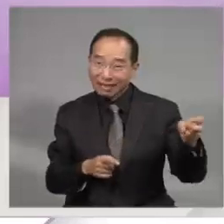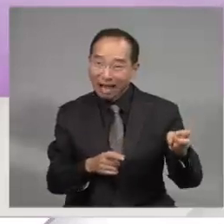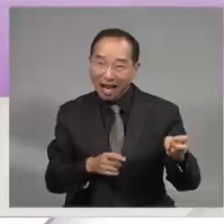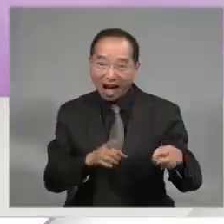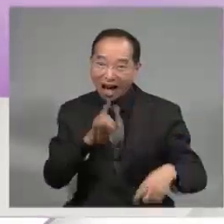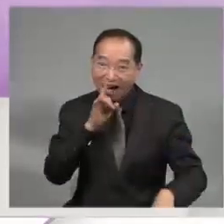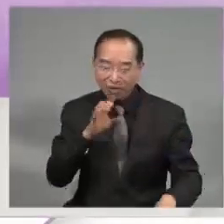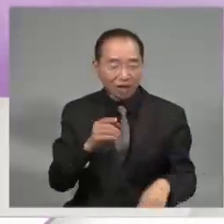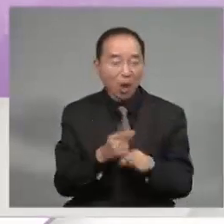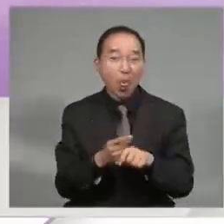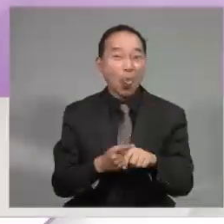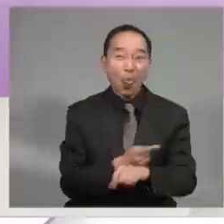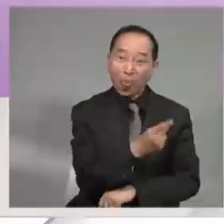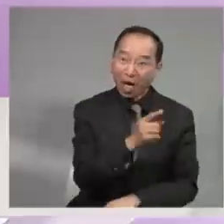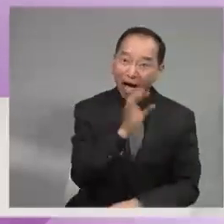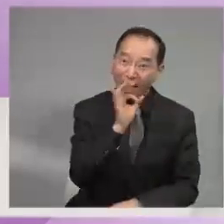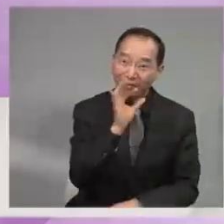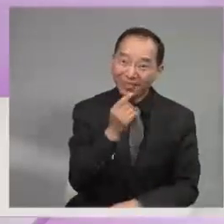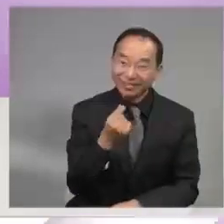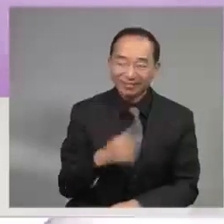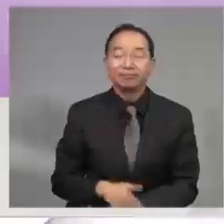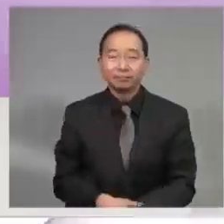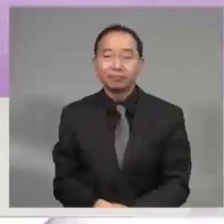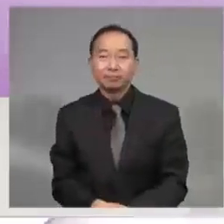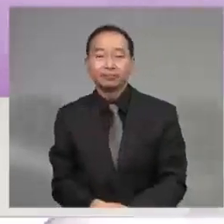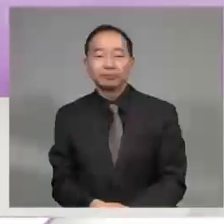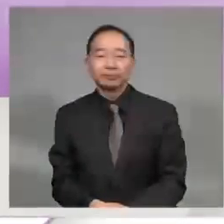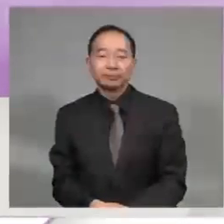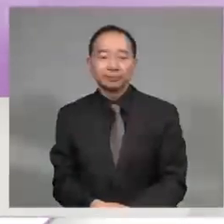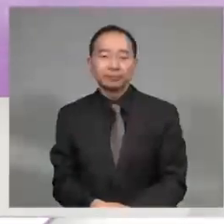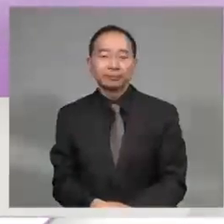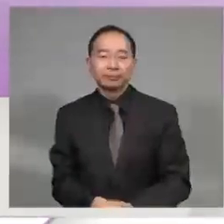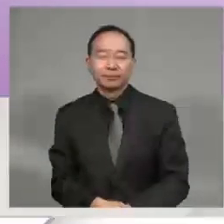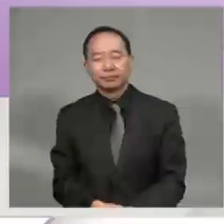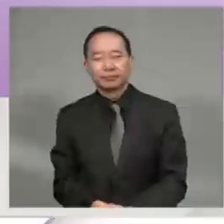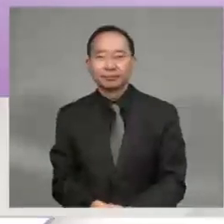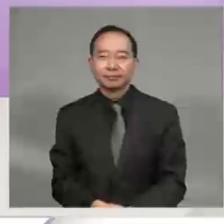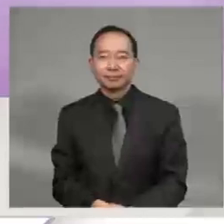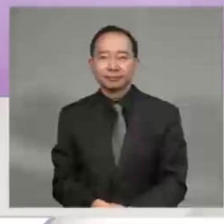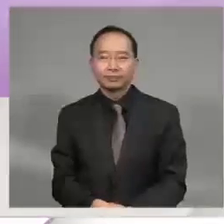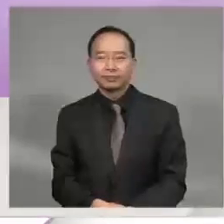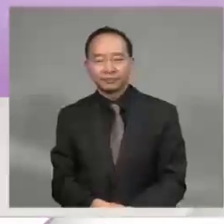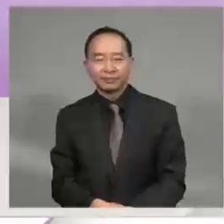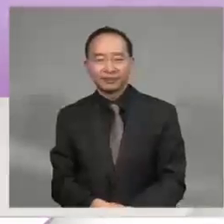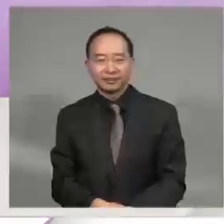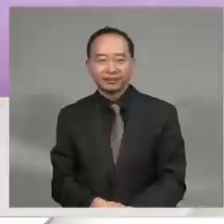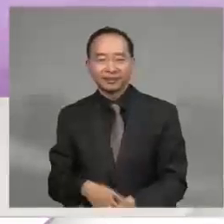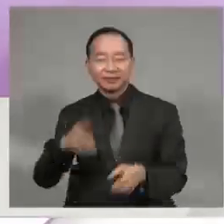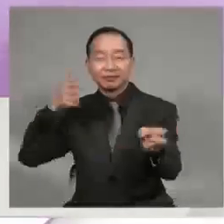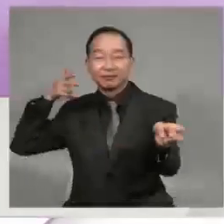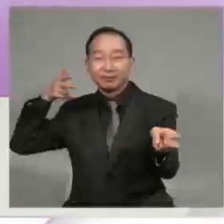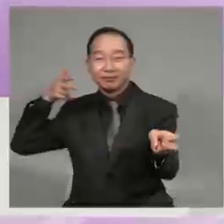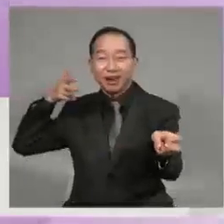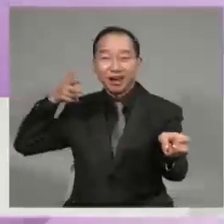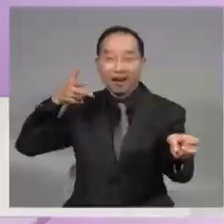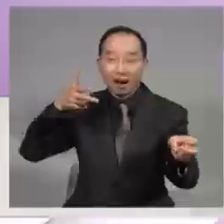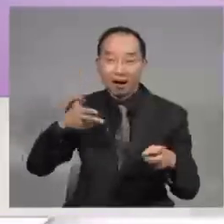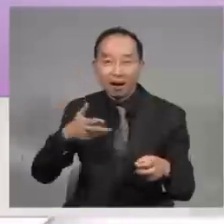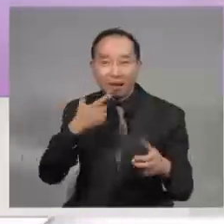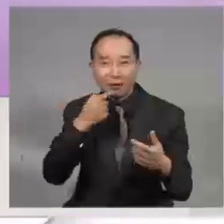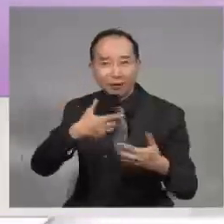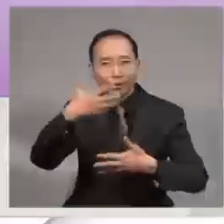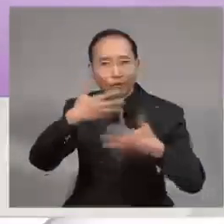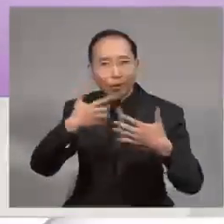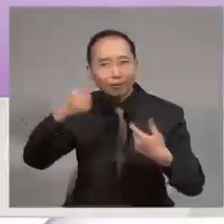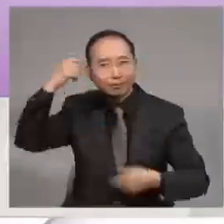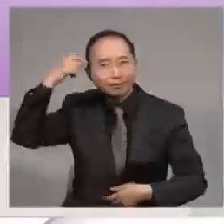것 같아요. 네. 그렇죠. 자, 이렇게 실시간으로 저희가 이거 마치 예, 영화의 한 장면 아닙니까,